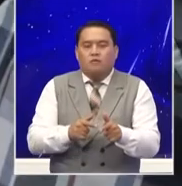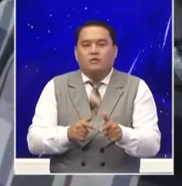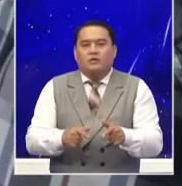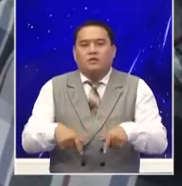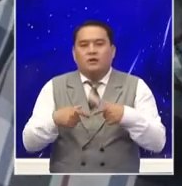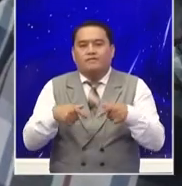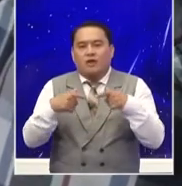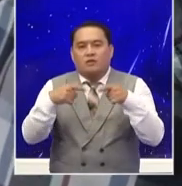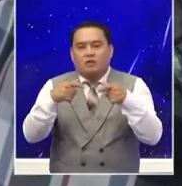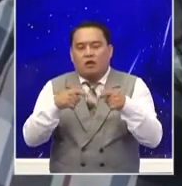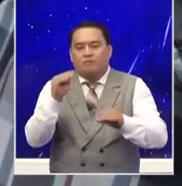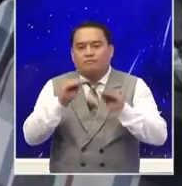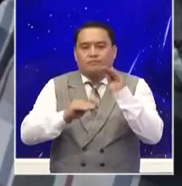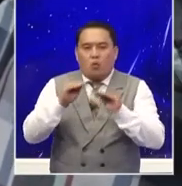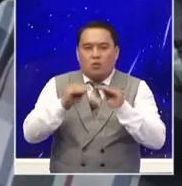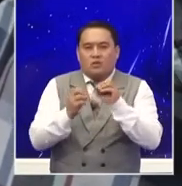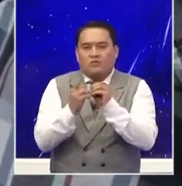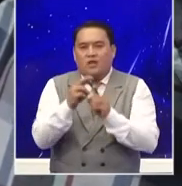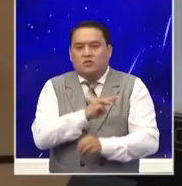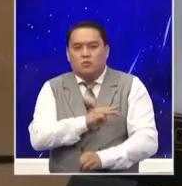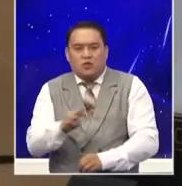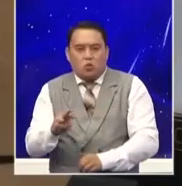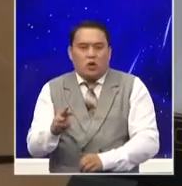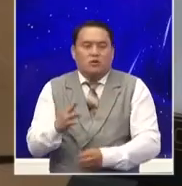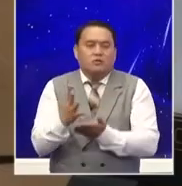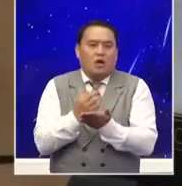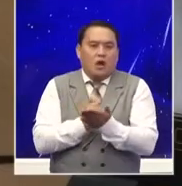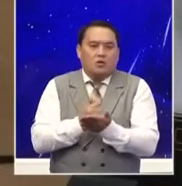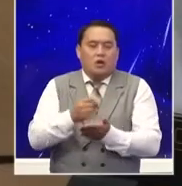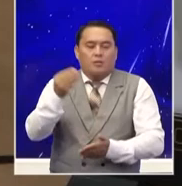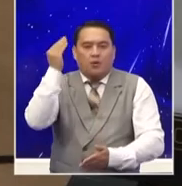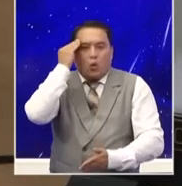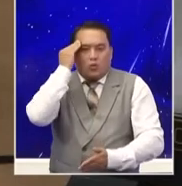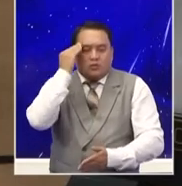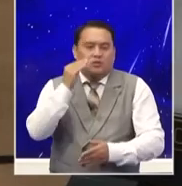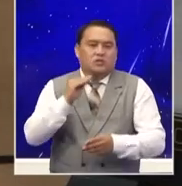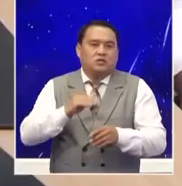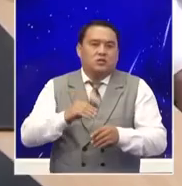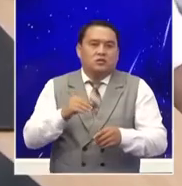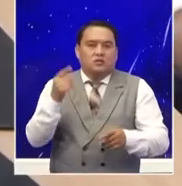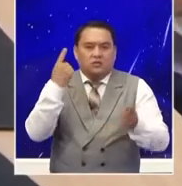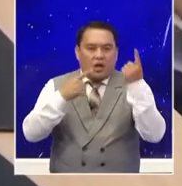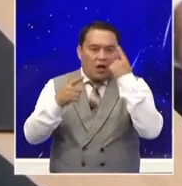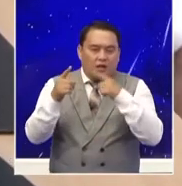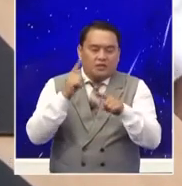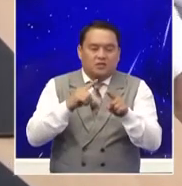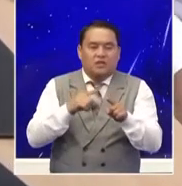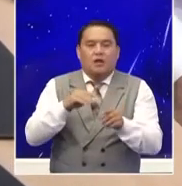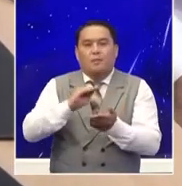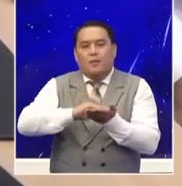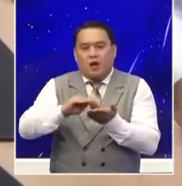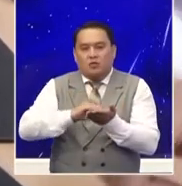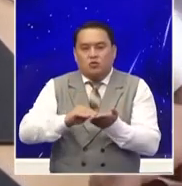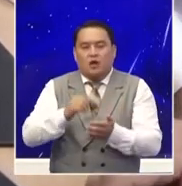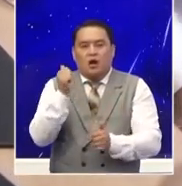под экранный сюжет с хронометражом в 12 минут. При этом сохранена суть романа. По мнению создателей фильма, новая версия романной эпопеи